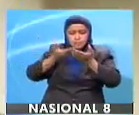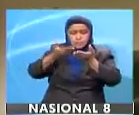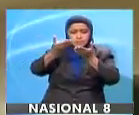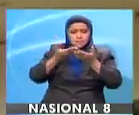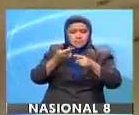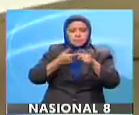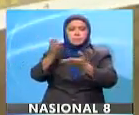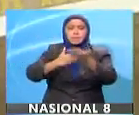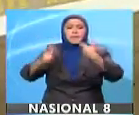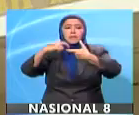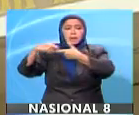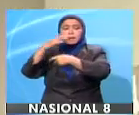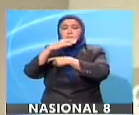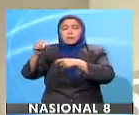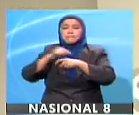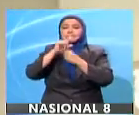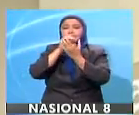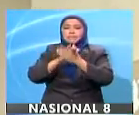didiami akan mendapat rumah baru